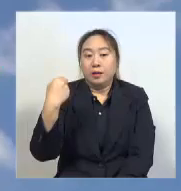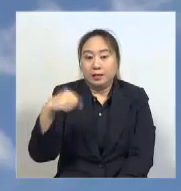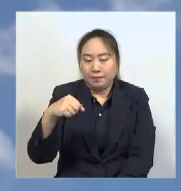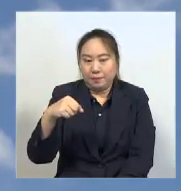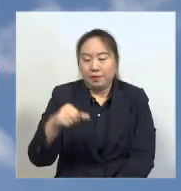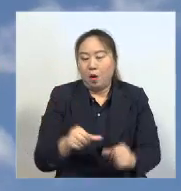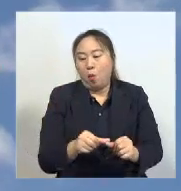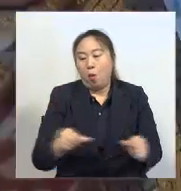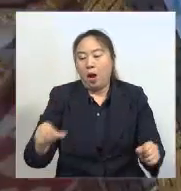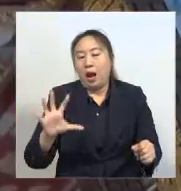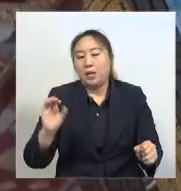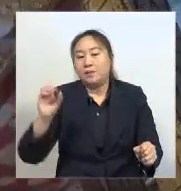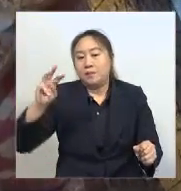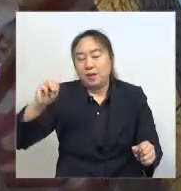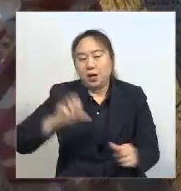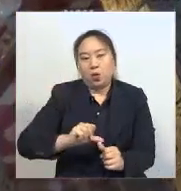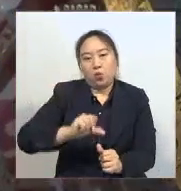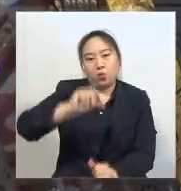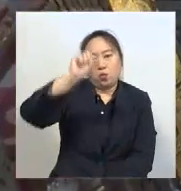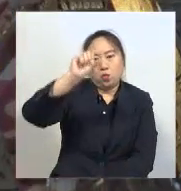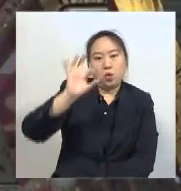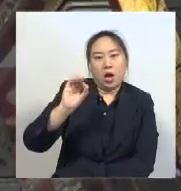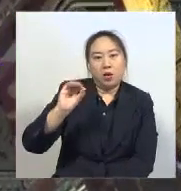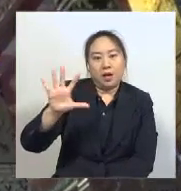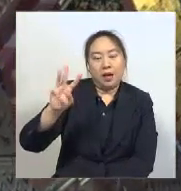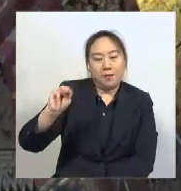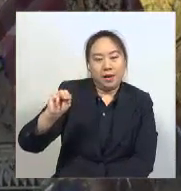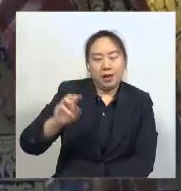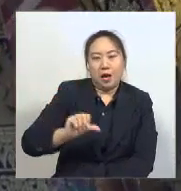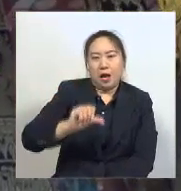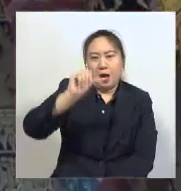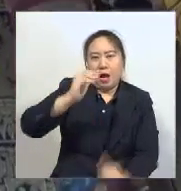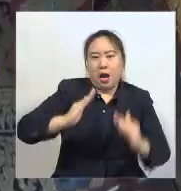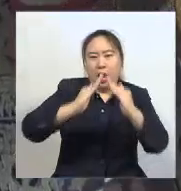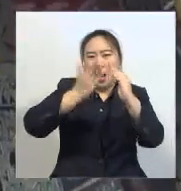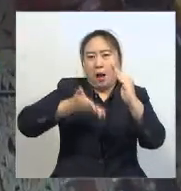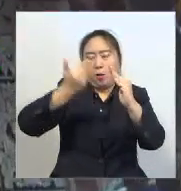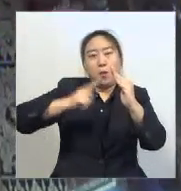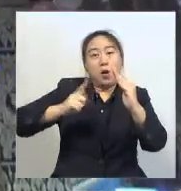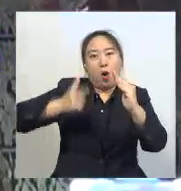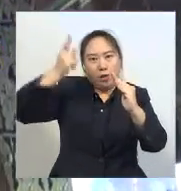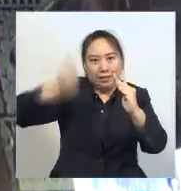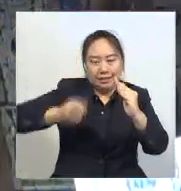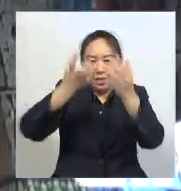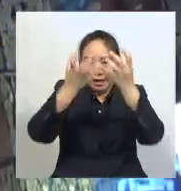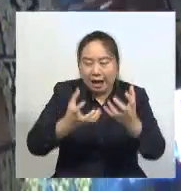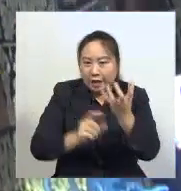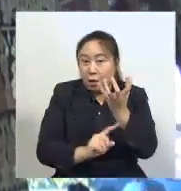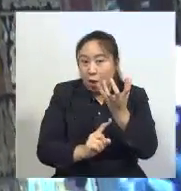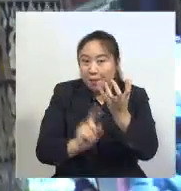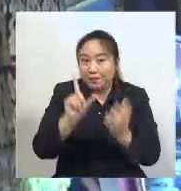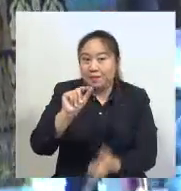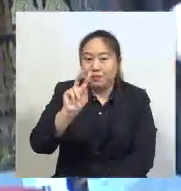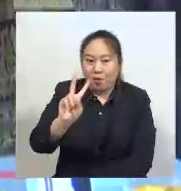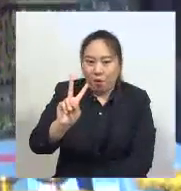าดความกว้าง50เมตรสูง95เมตรยอดสูงสุดเป็นทองคำแท้หนัก22กิโลกรัมภายในพ